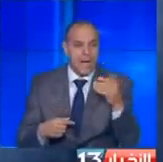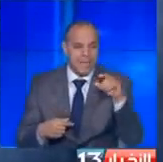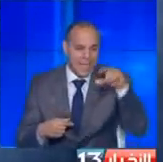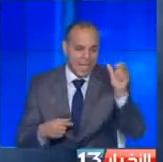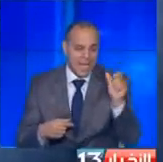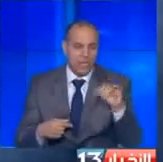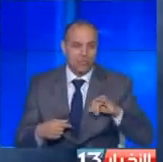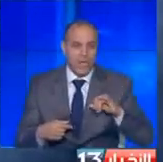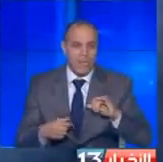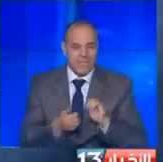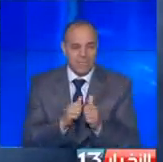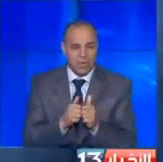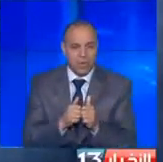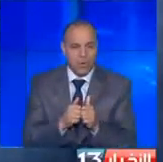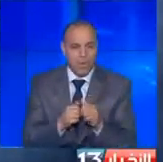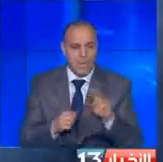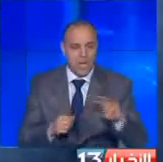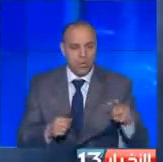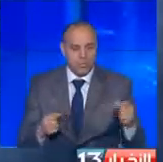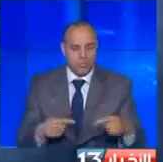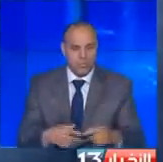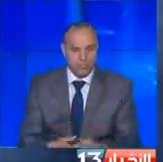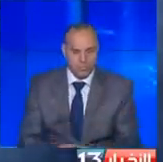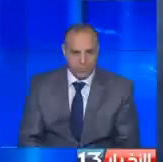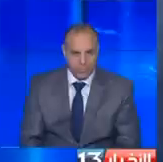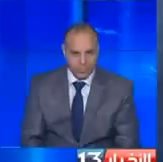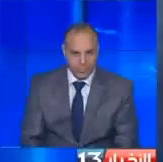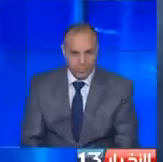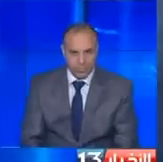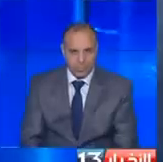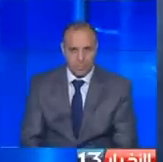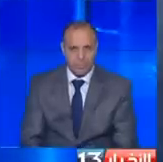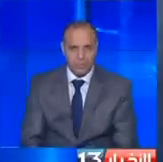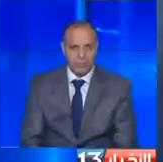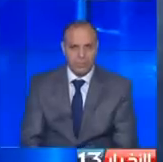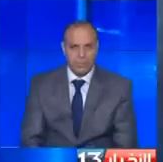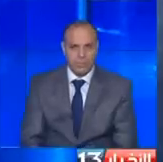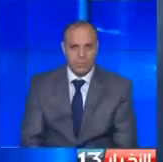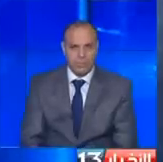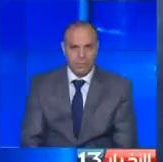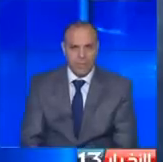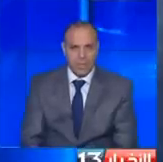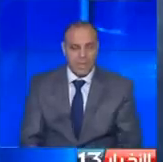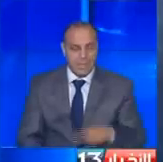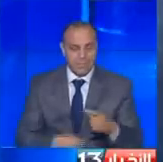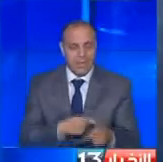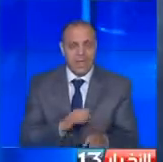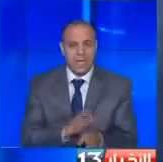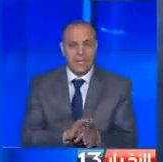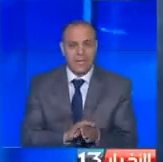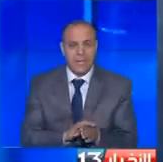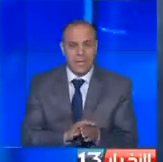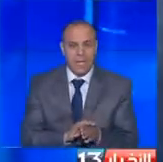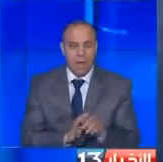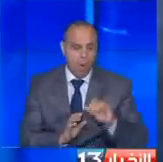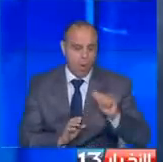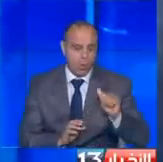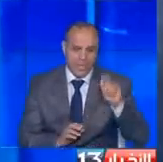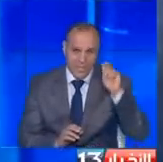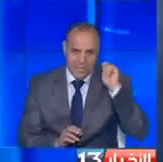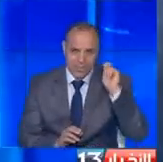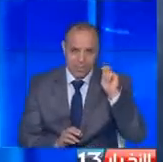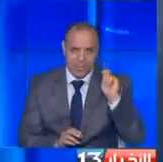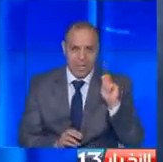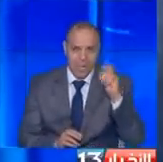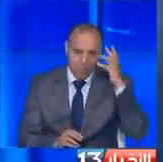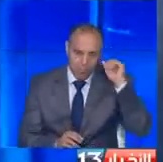هلال الشاب سبورتينج بن عروس. كما تستأنف انطلاقا من يوم غد السبت